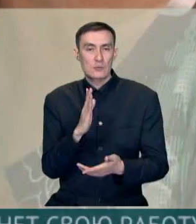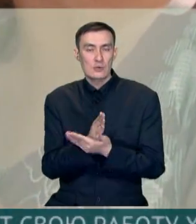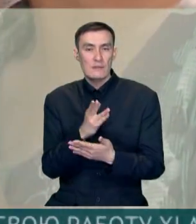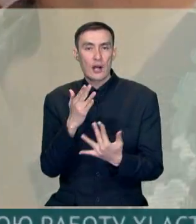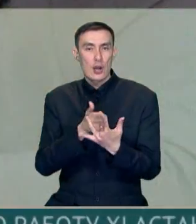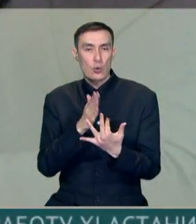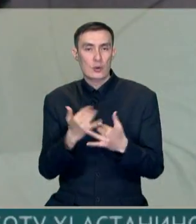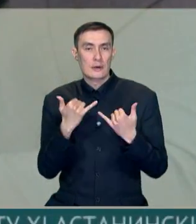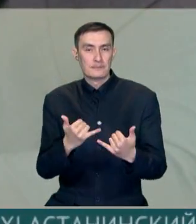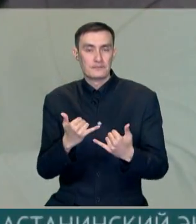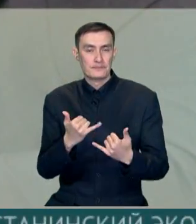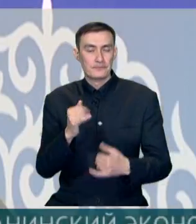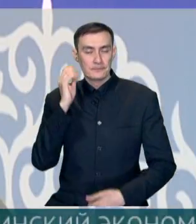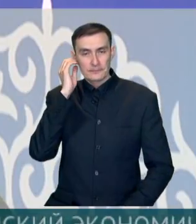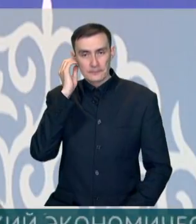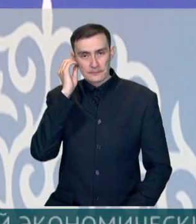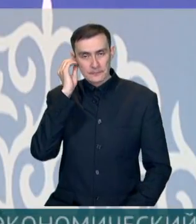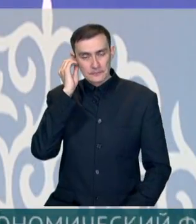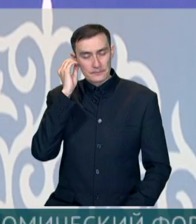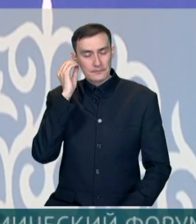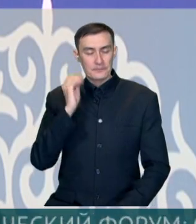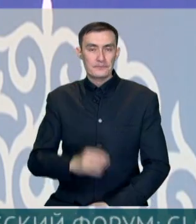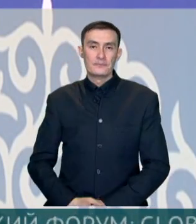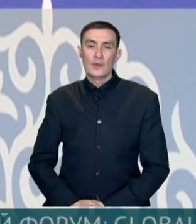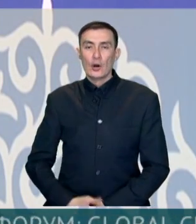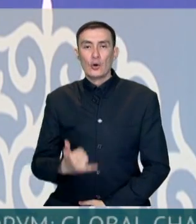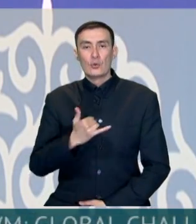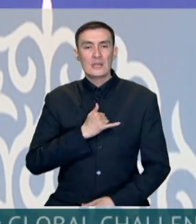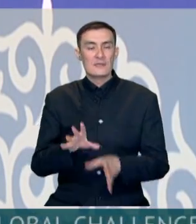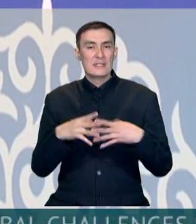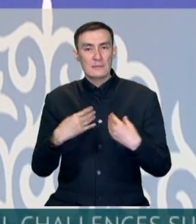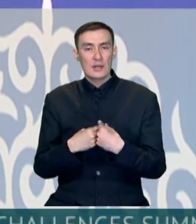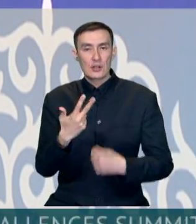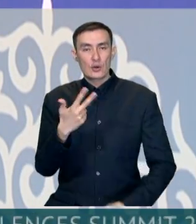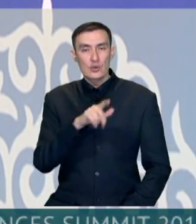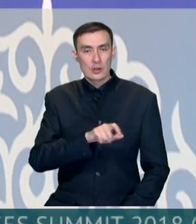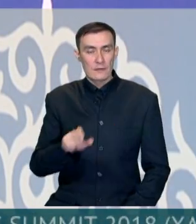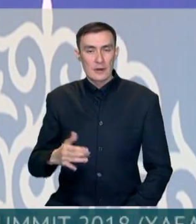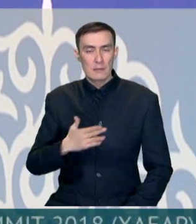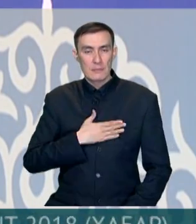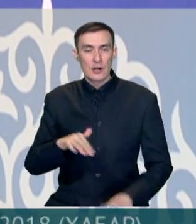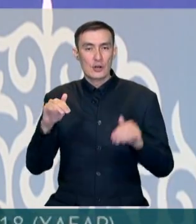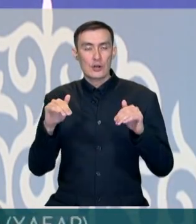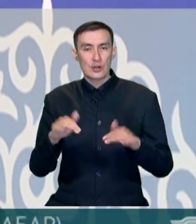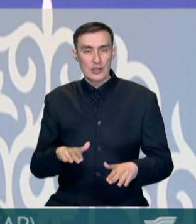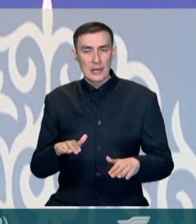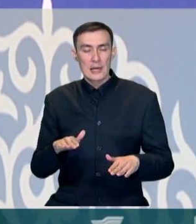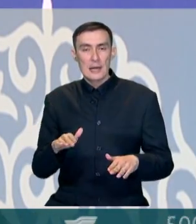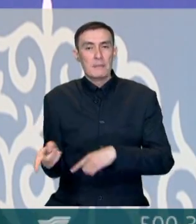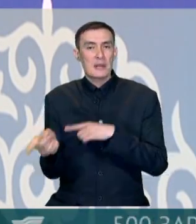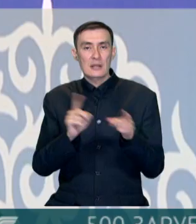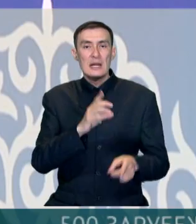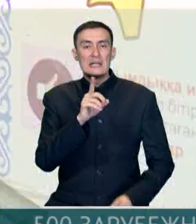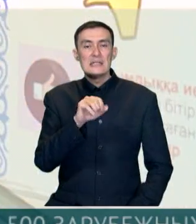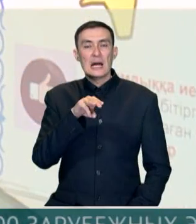предусмотрено льготы. У нас в семье трое человек. Мы уже решили переехать в